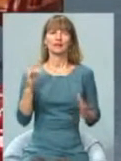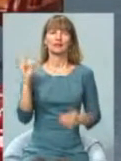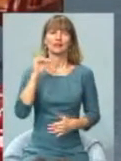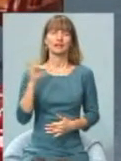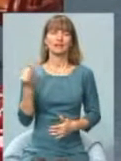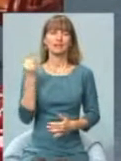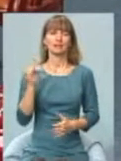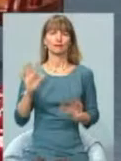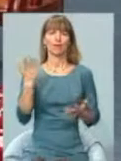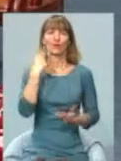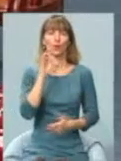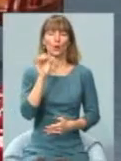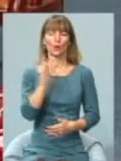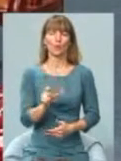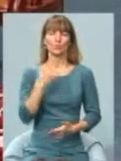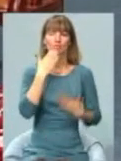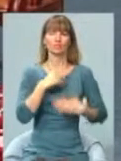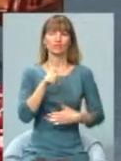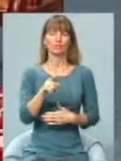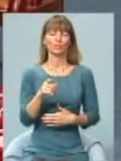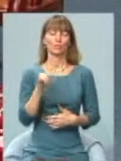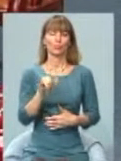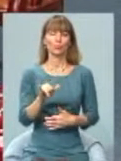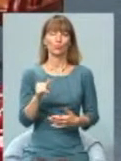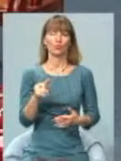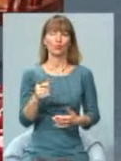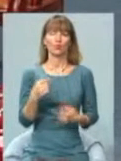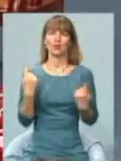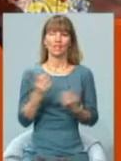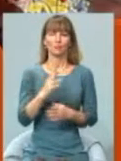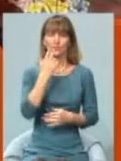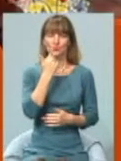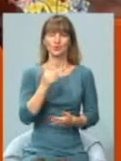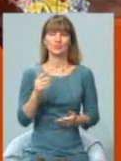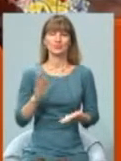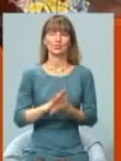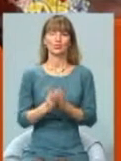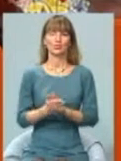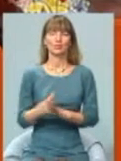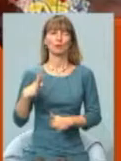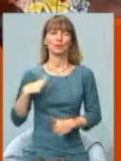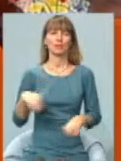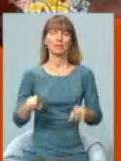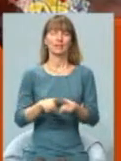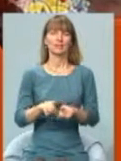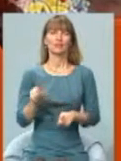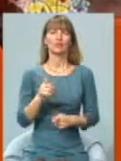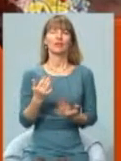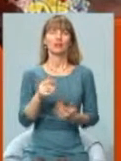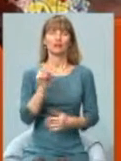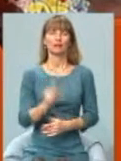коли люди закохувалися якось у незвичних ситуаціях? Ну, бувало таке, що деякі